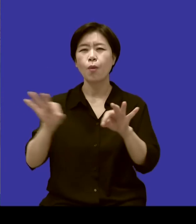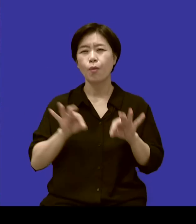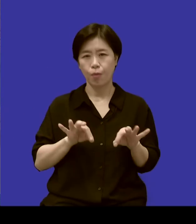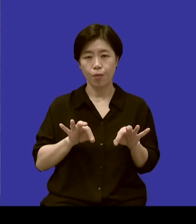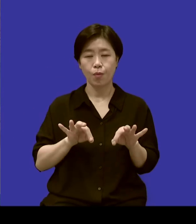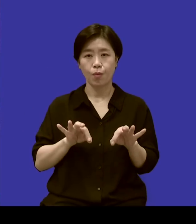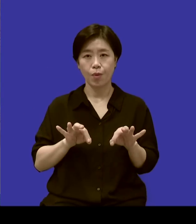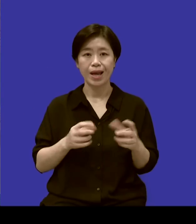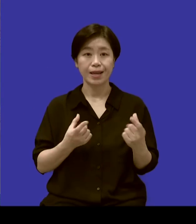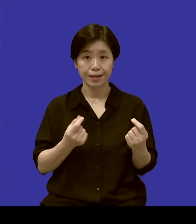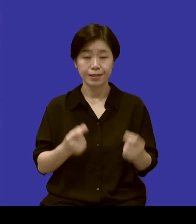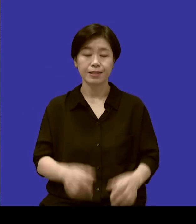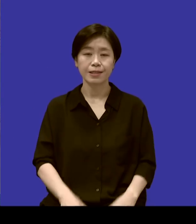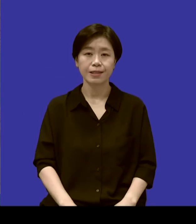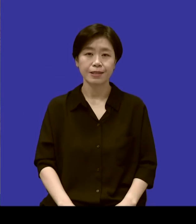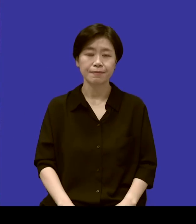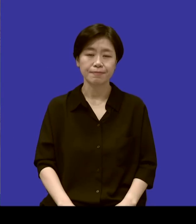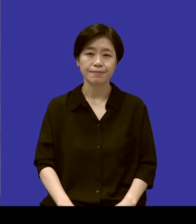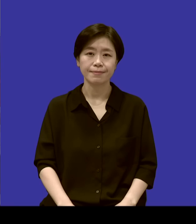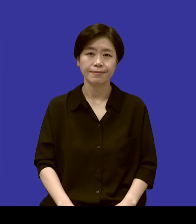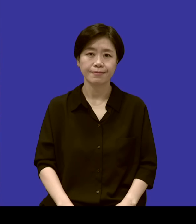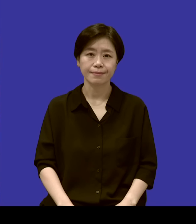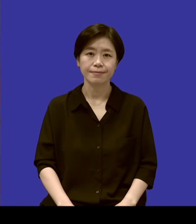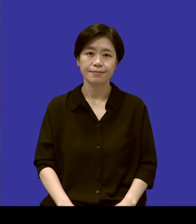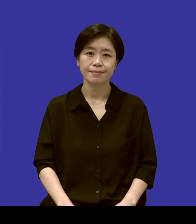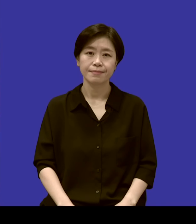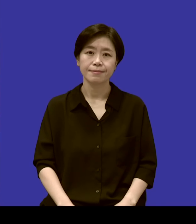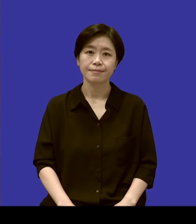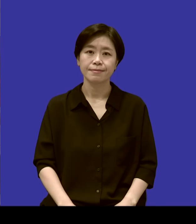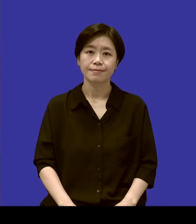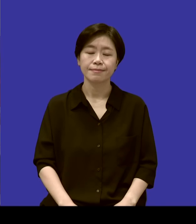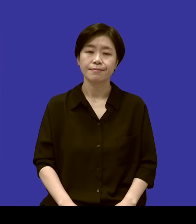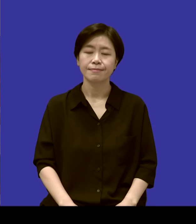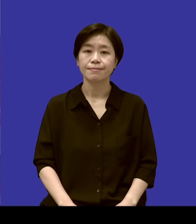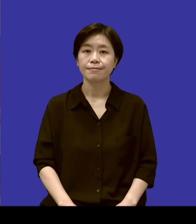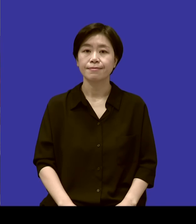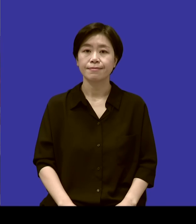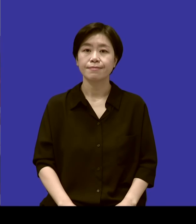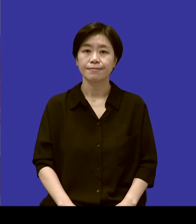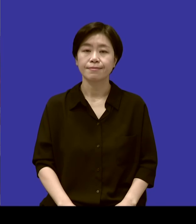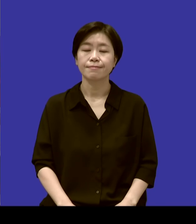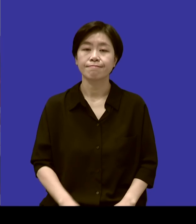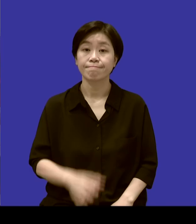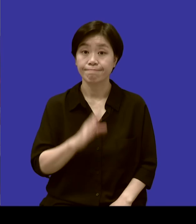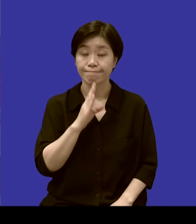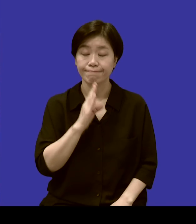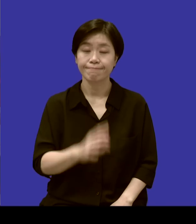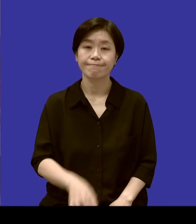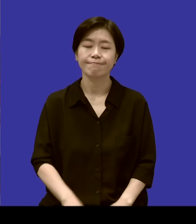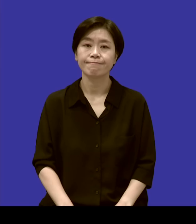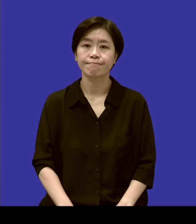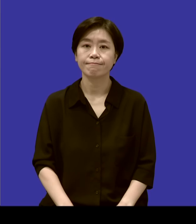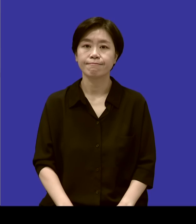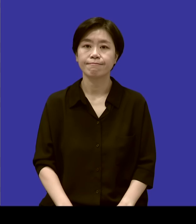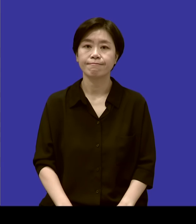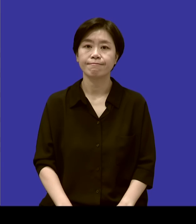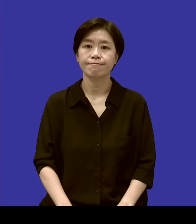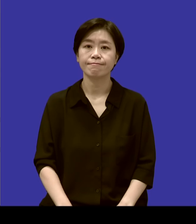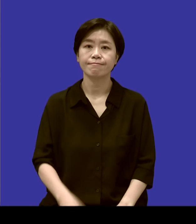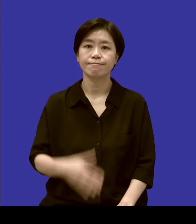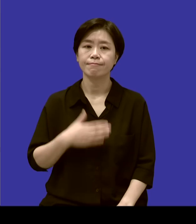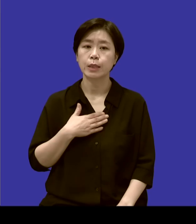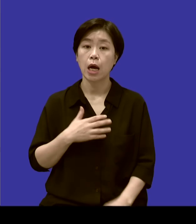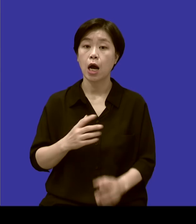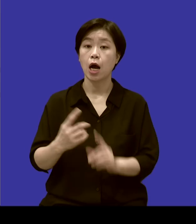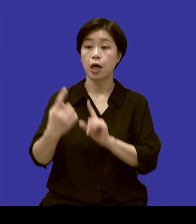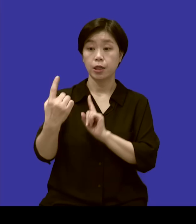계속 이어지도록 예. 큰 복음 사역을 할 수 있는 일꾼으로 키우시잖아요. 네. 그게 1대1 제자 양육이거든요. 네. 그래서 제가